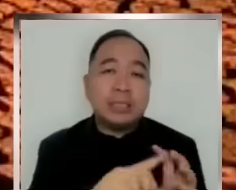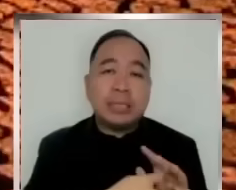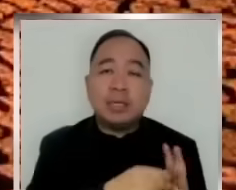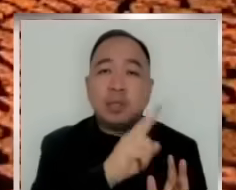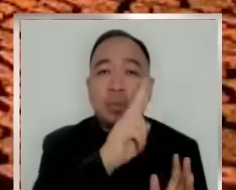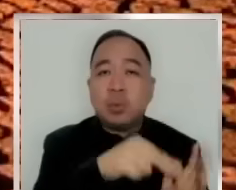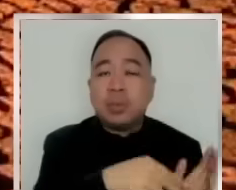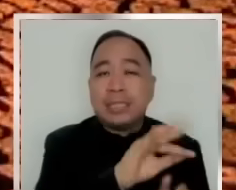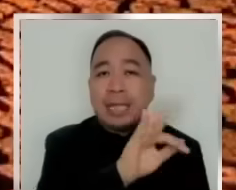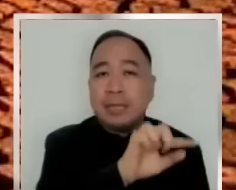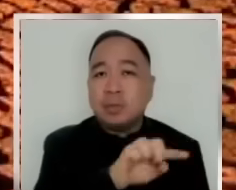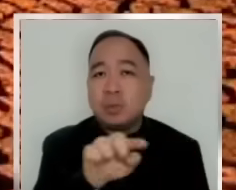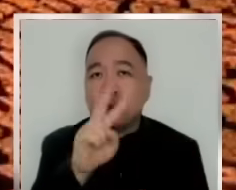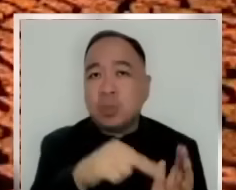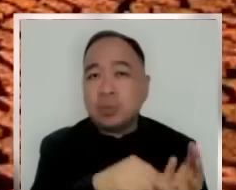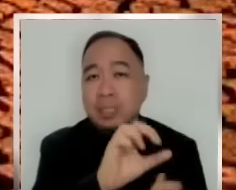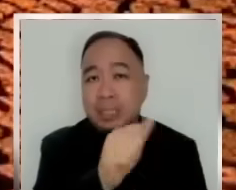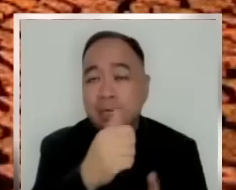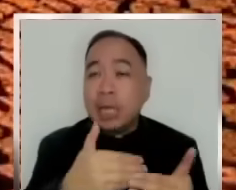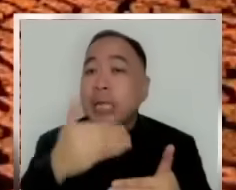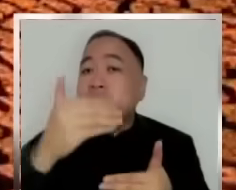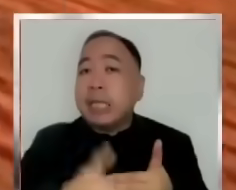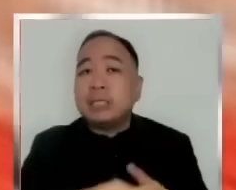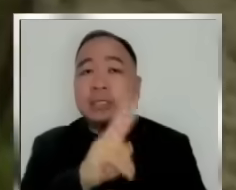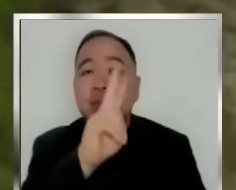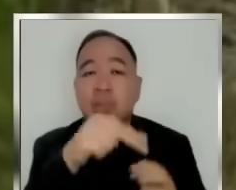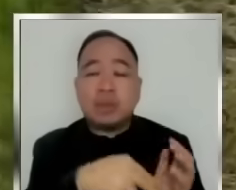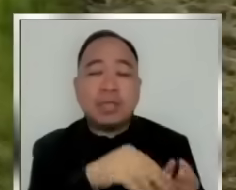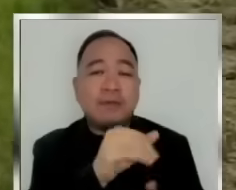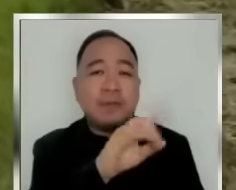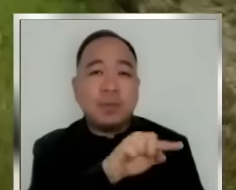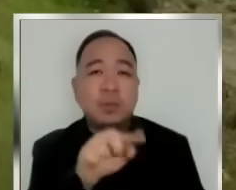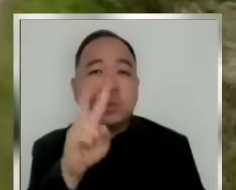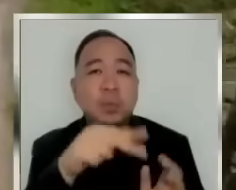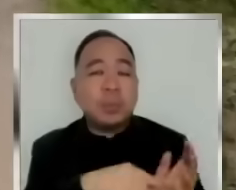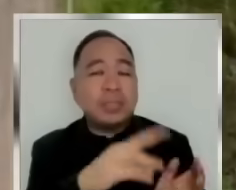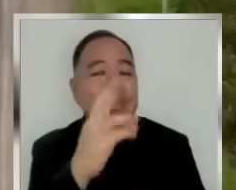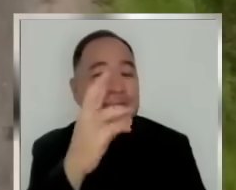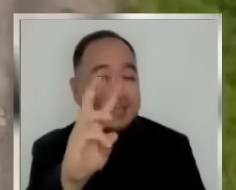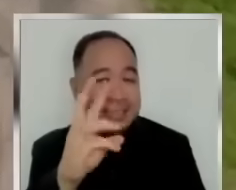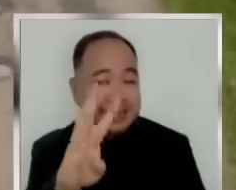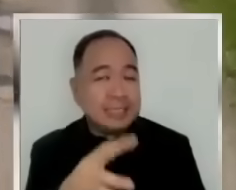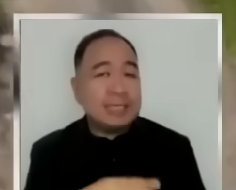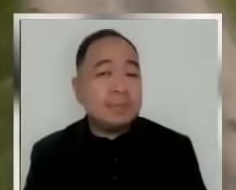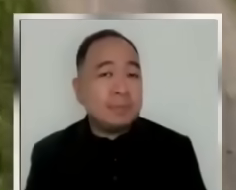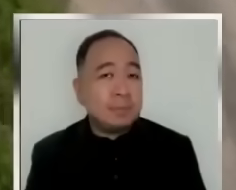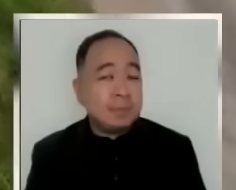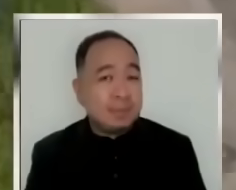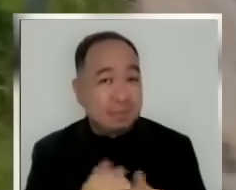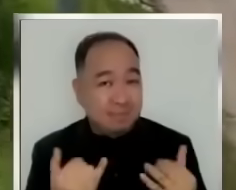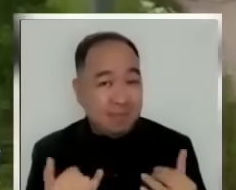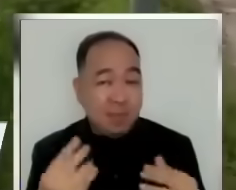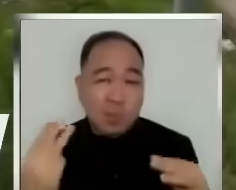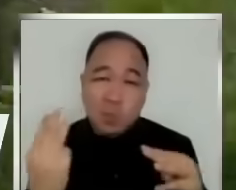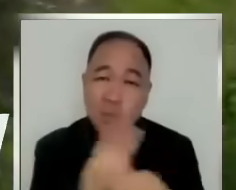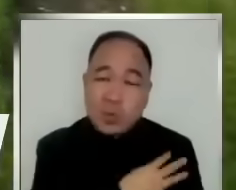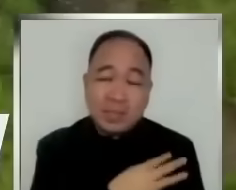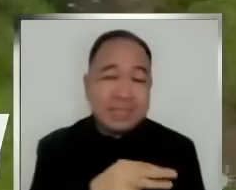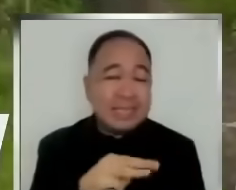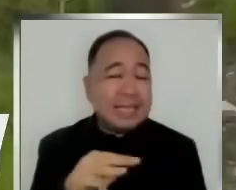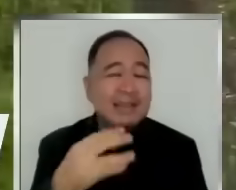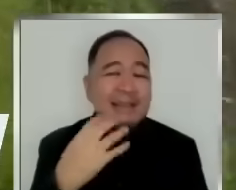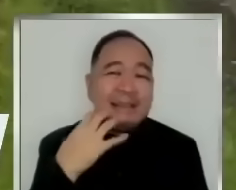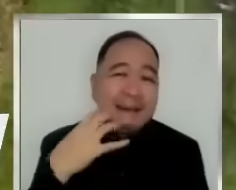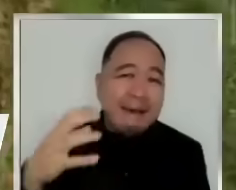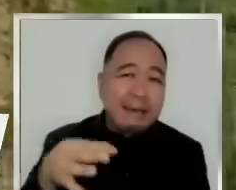at 2015 hanggang 2016. At kung lalong patindi ng patindi ang El Nino dahil dyan, what happens